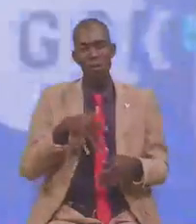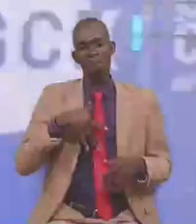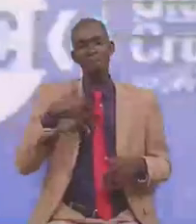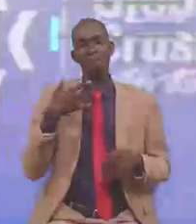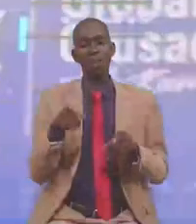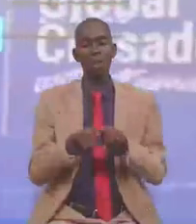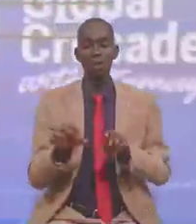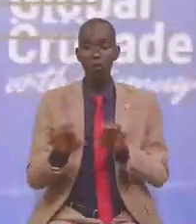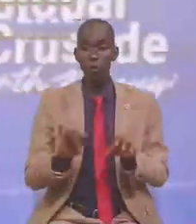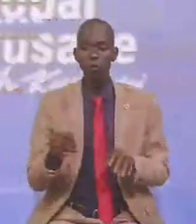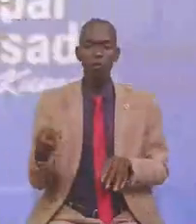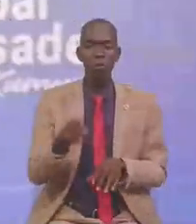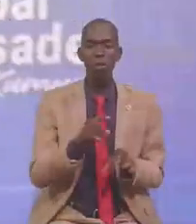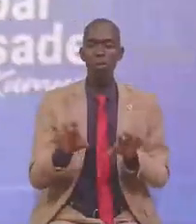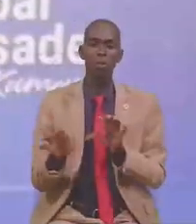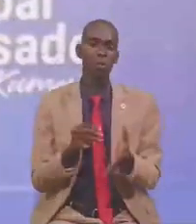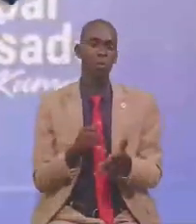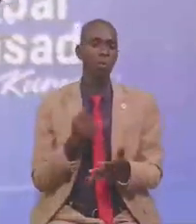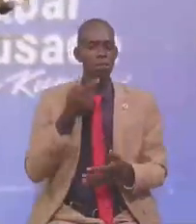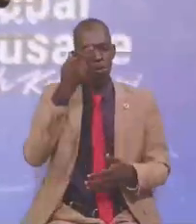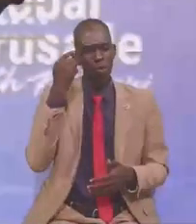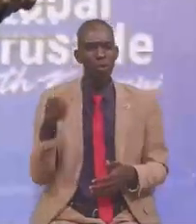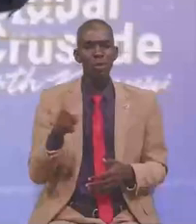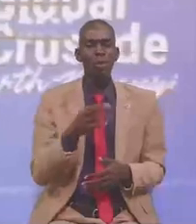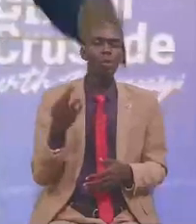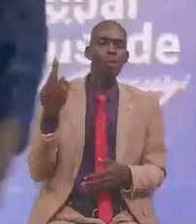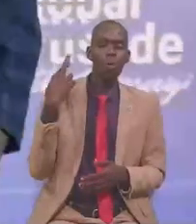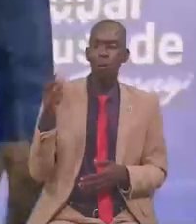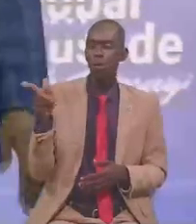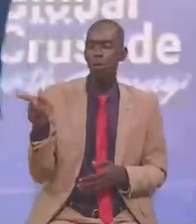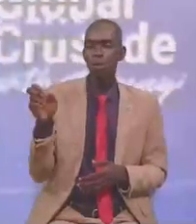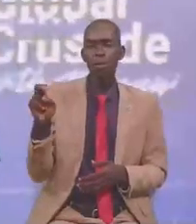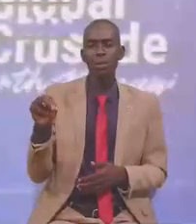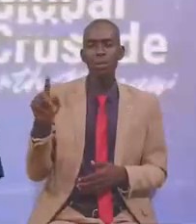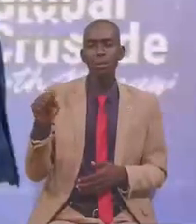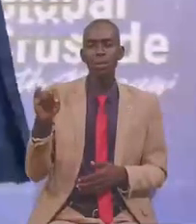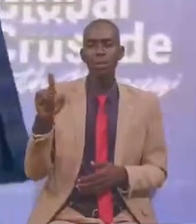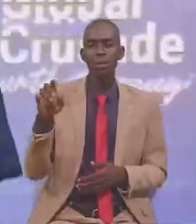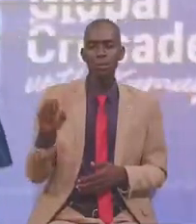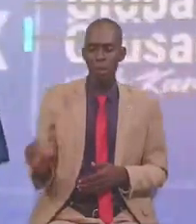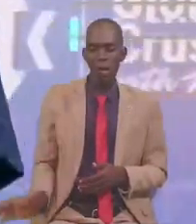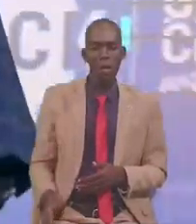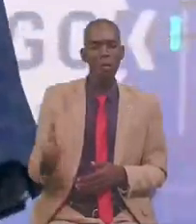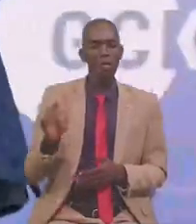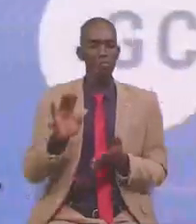faire, ils le font. Parce qu'ils sont des païens, parce qu'ils sont des chiens. Et ces chiens-là,